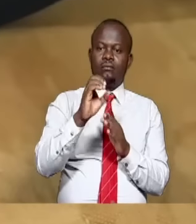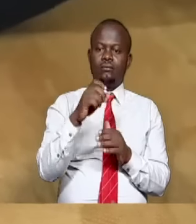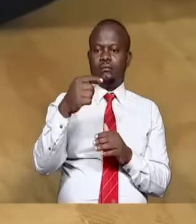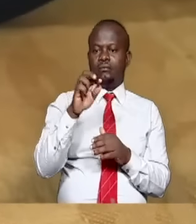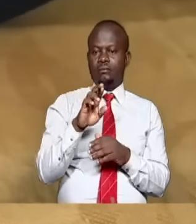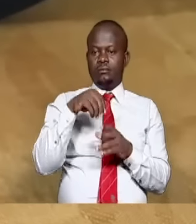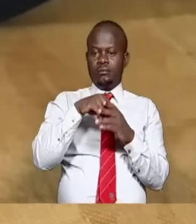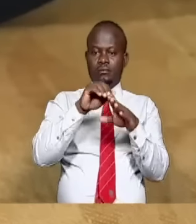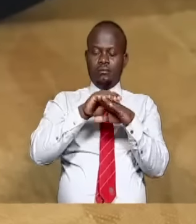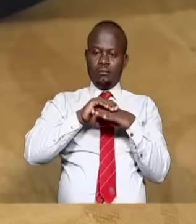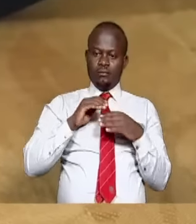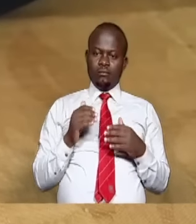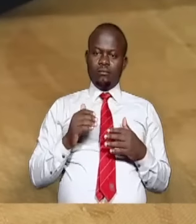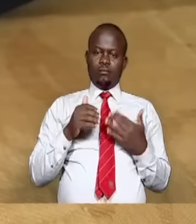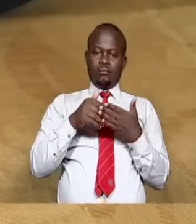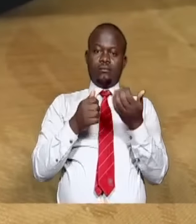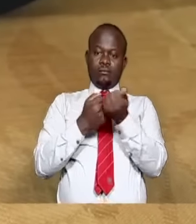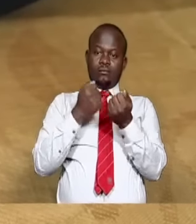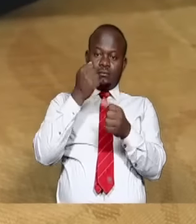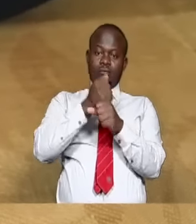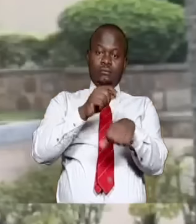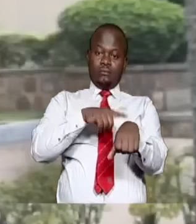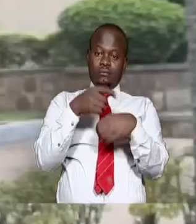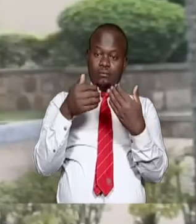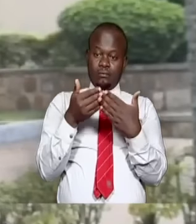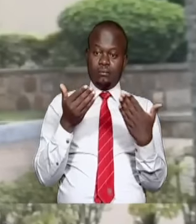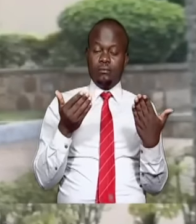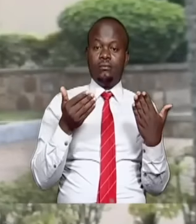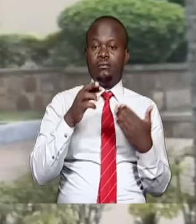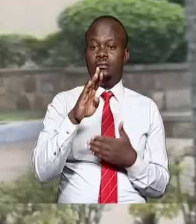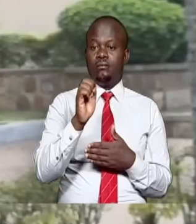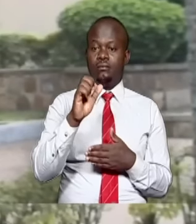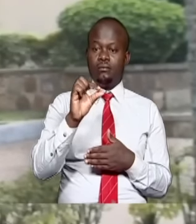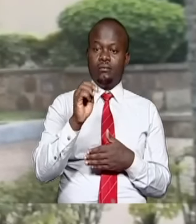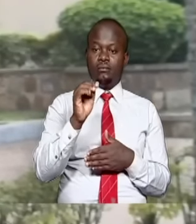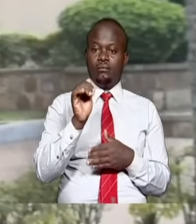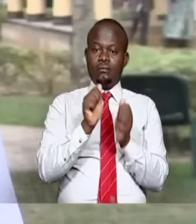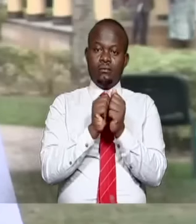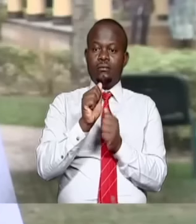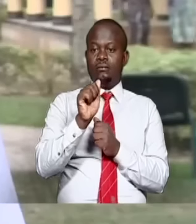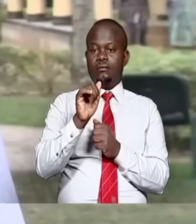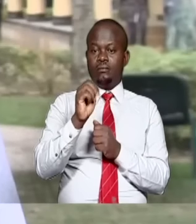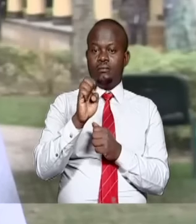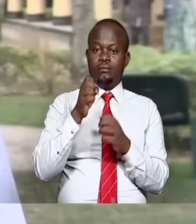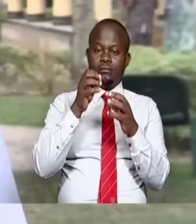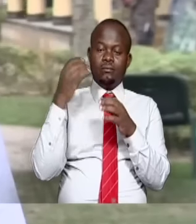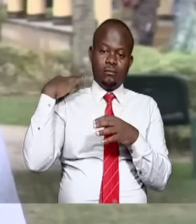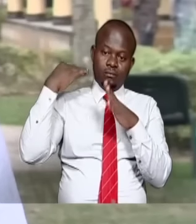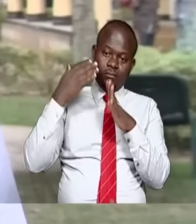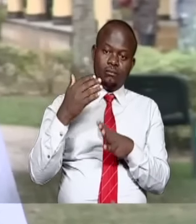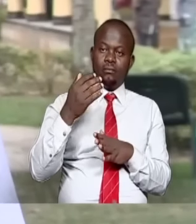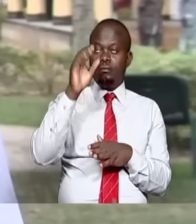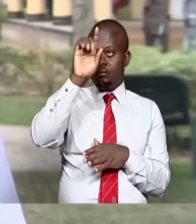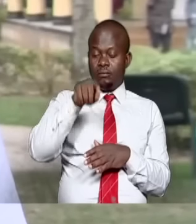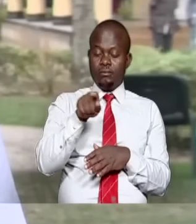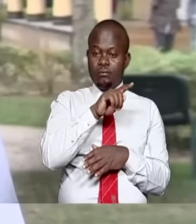mu rurimi rw'Icyongereza. Ubu butabazi bukorwa ryari? Nibyo Rubagumya Ale na Emma Marie Mukawera abakora bushake bakora ruje